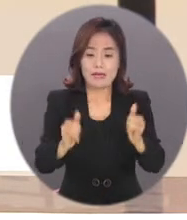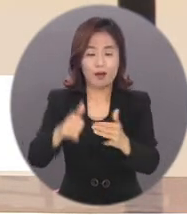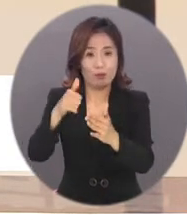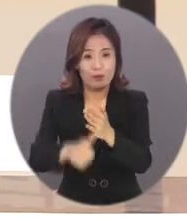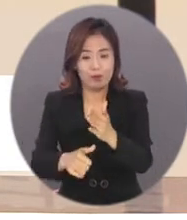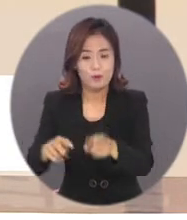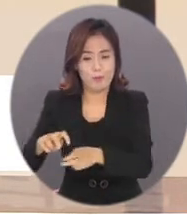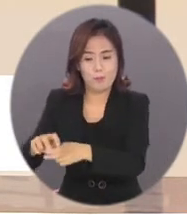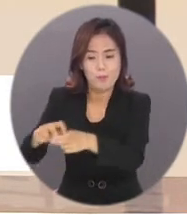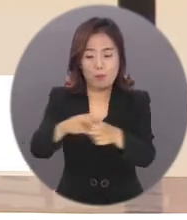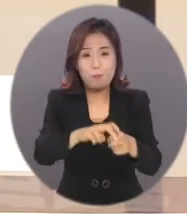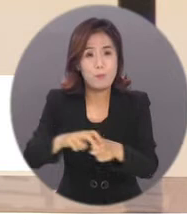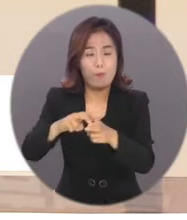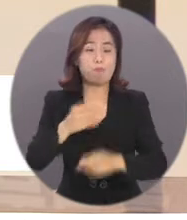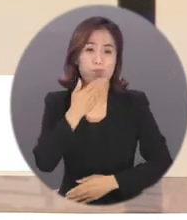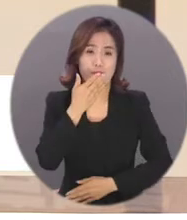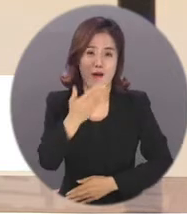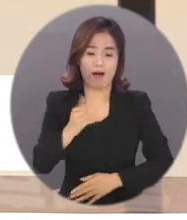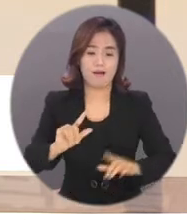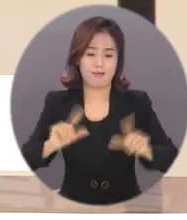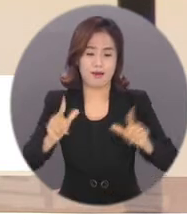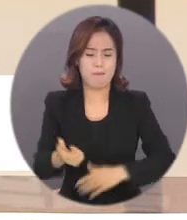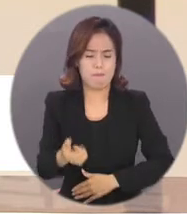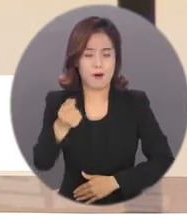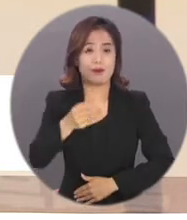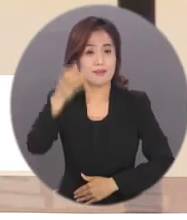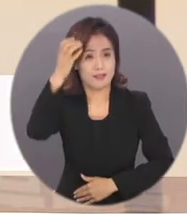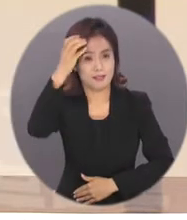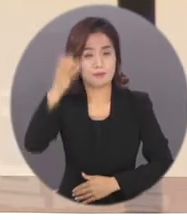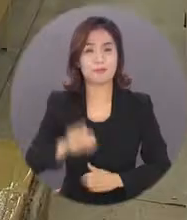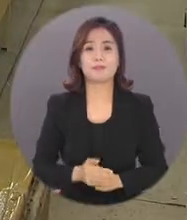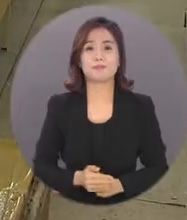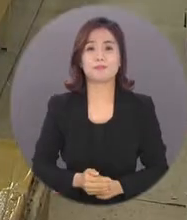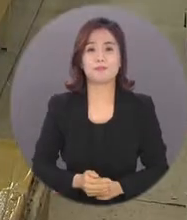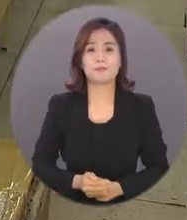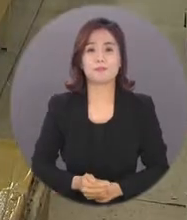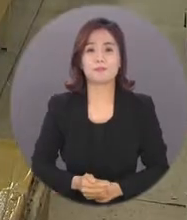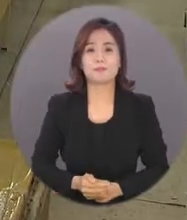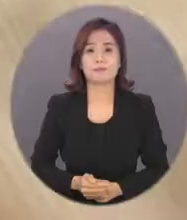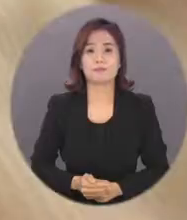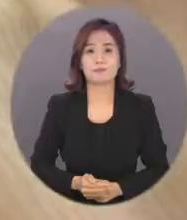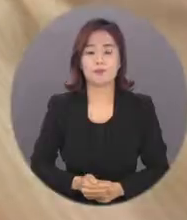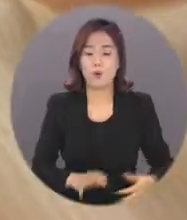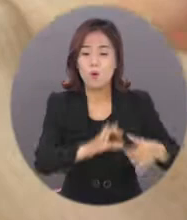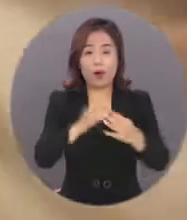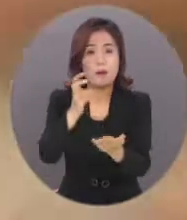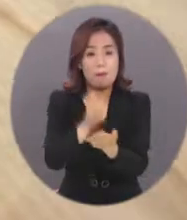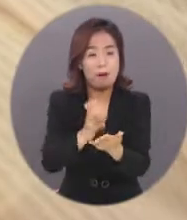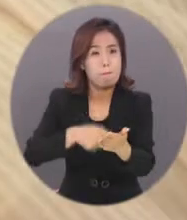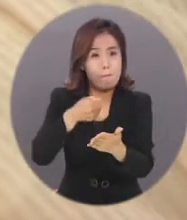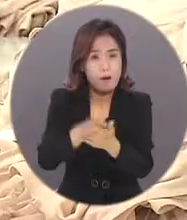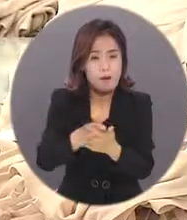태우고 물자를 실어 나르는 그런 날이 하루속히 오기를 소망합니다. 관련법 개정으로